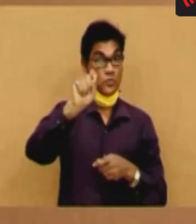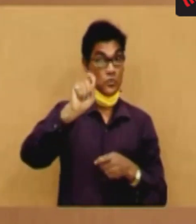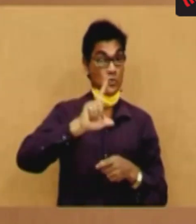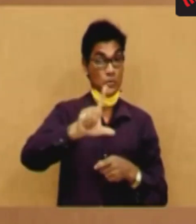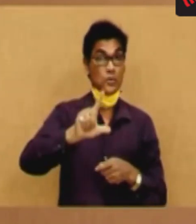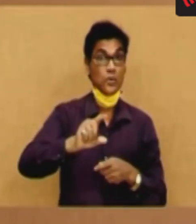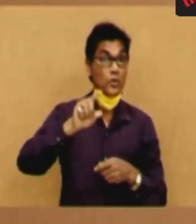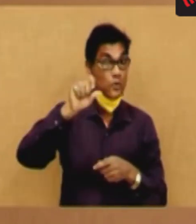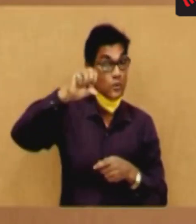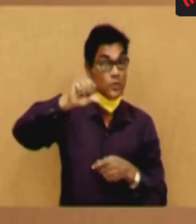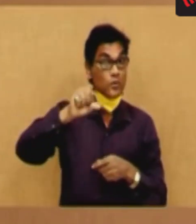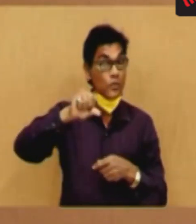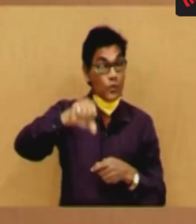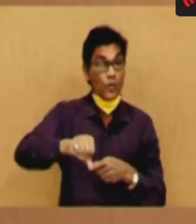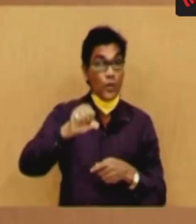मोटामोटी